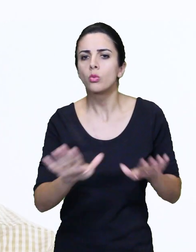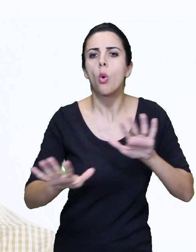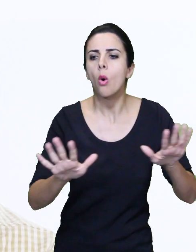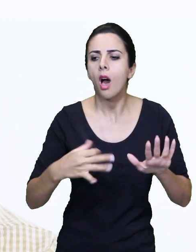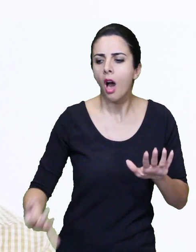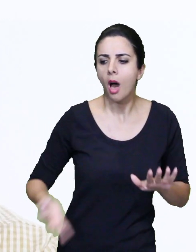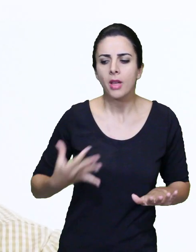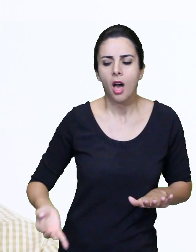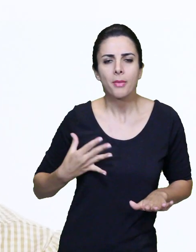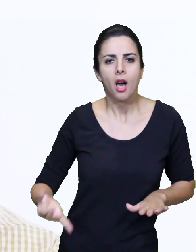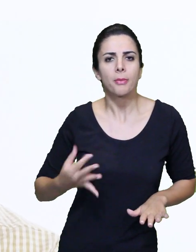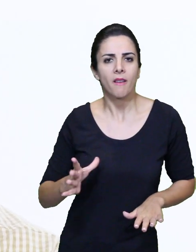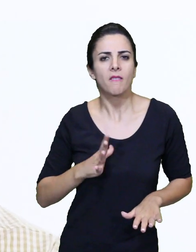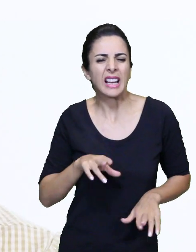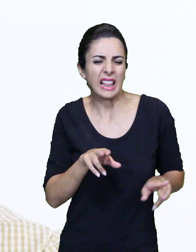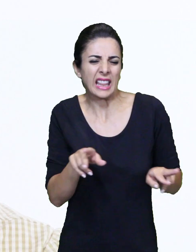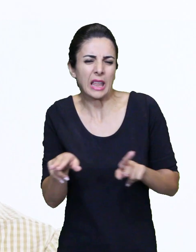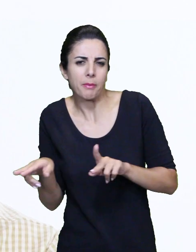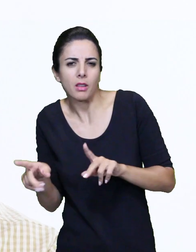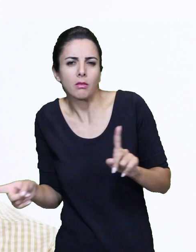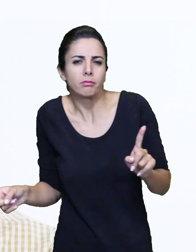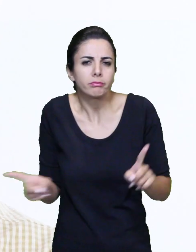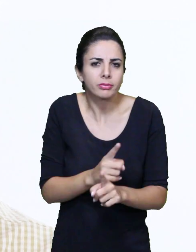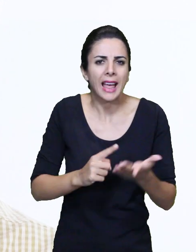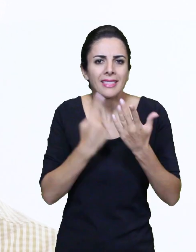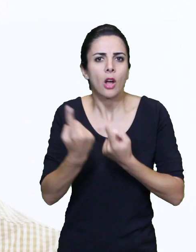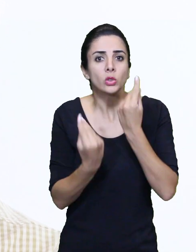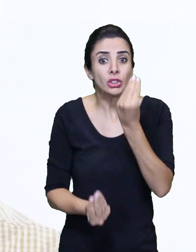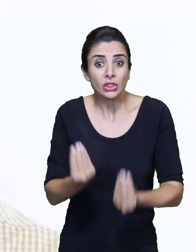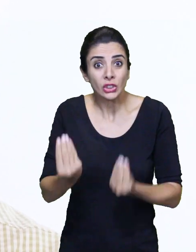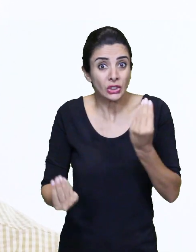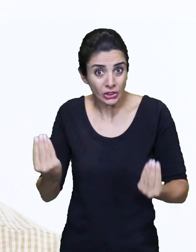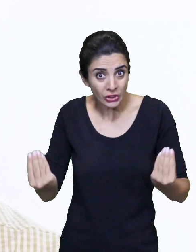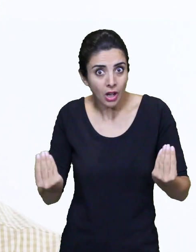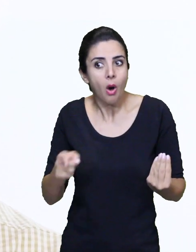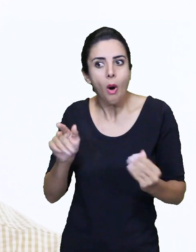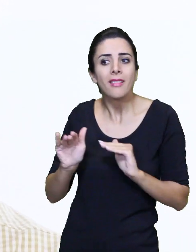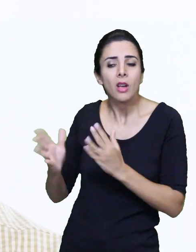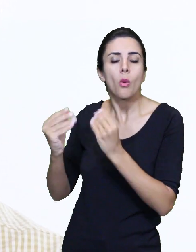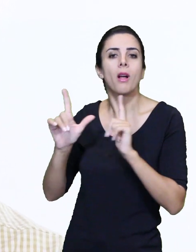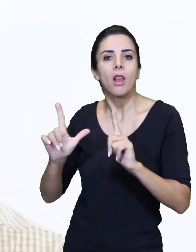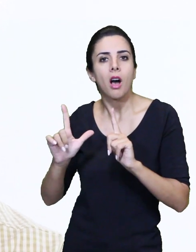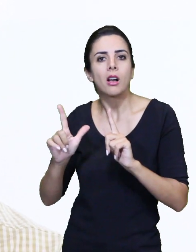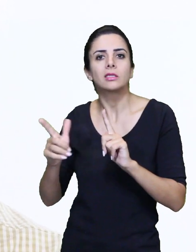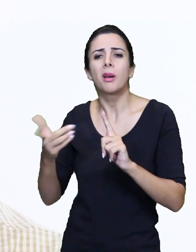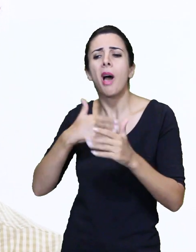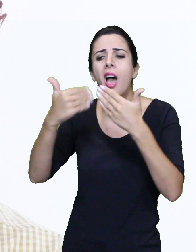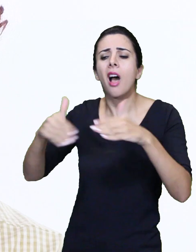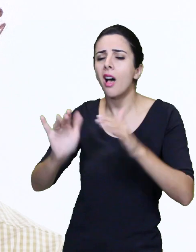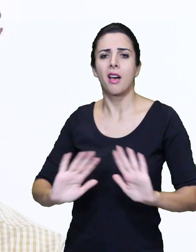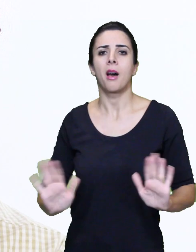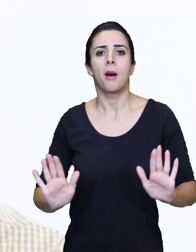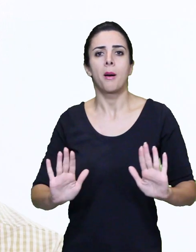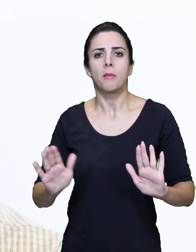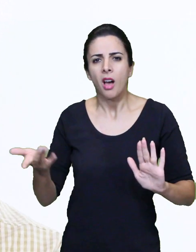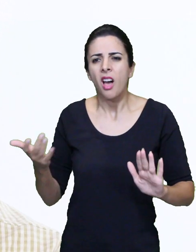uyarıcılar gibi düzenlemeler desteklenmeli ve bu düzenlemelerin yapılması engellenmemeli ve bu